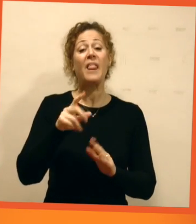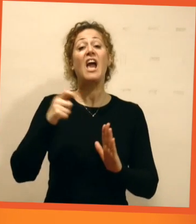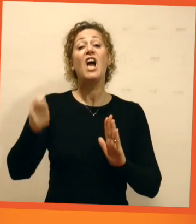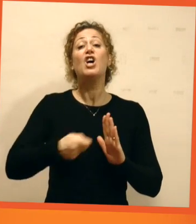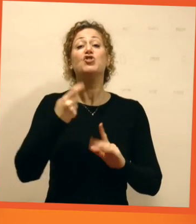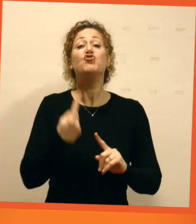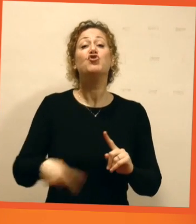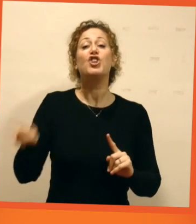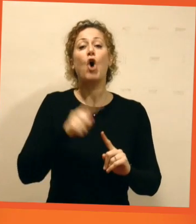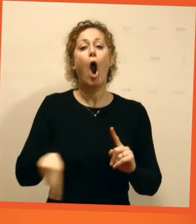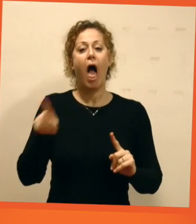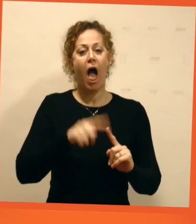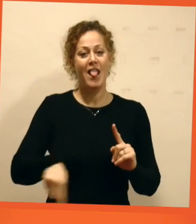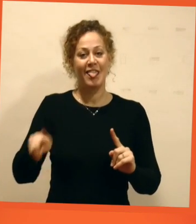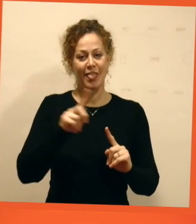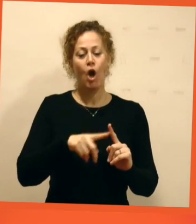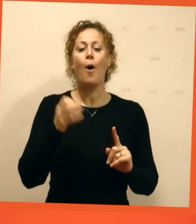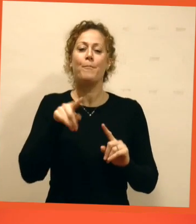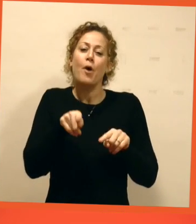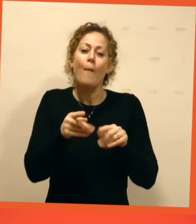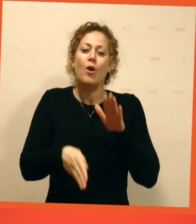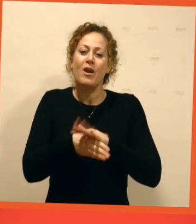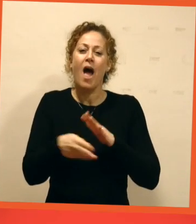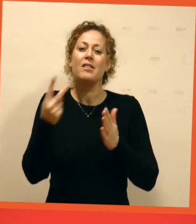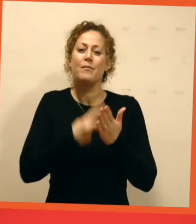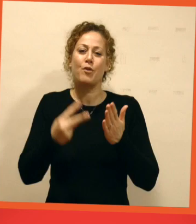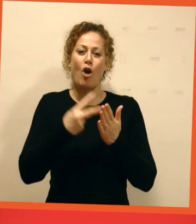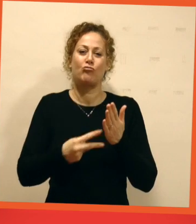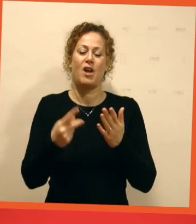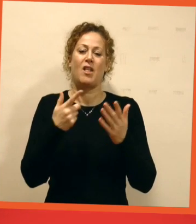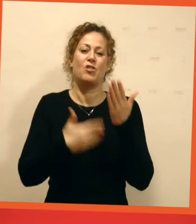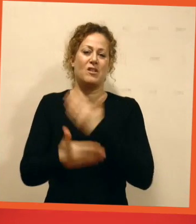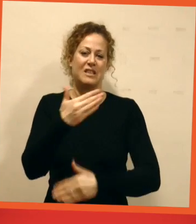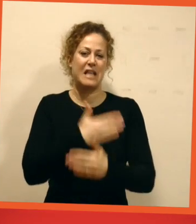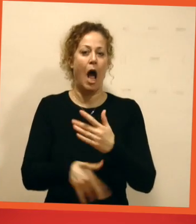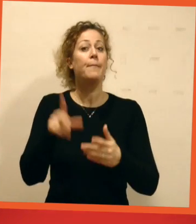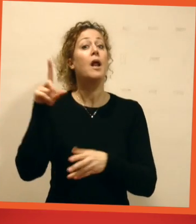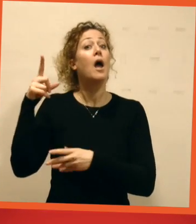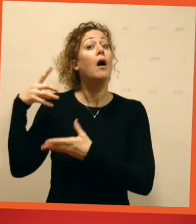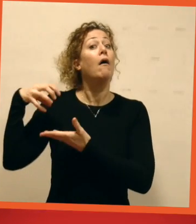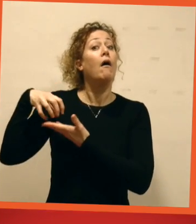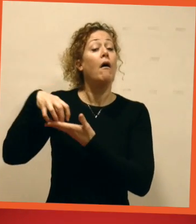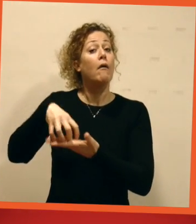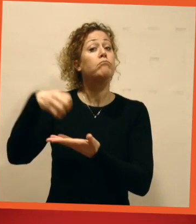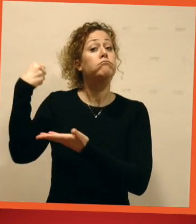nato proprio come un progetto sul disagio, anzi è anche stato finanziato da una legge,